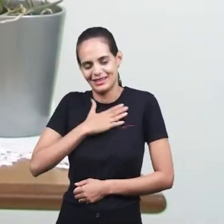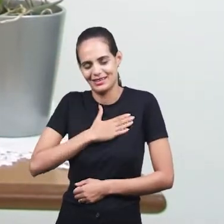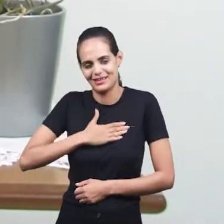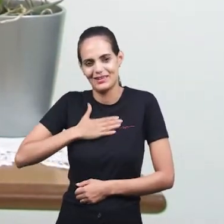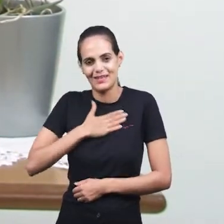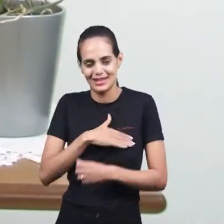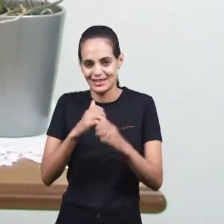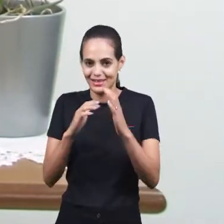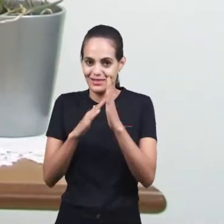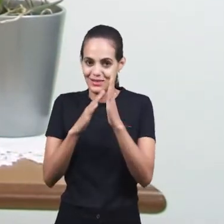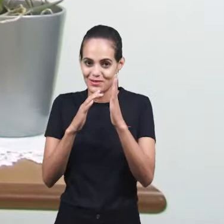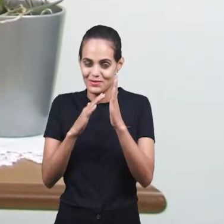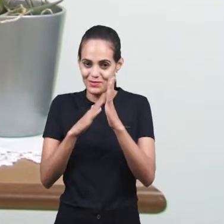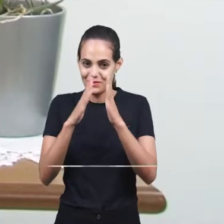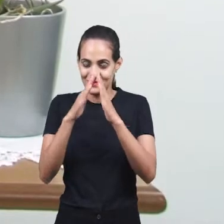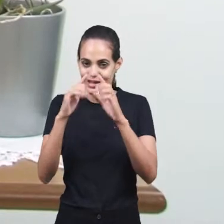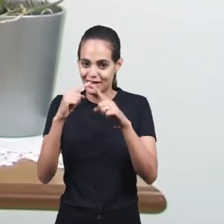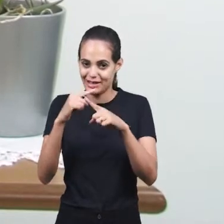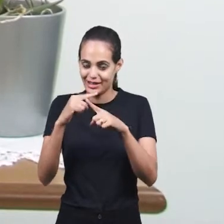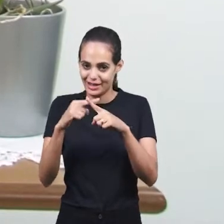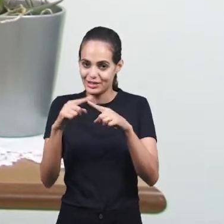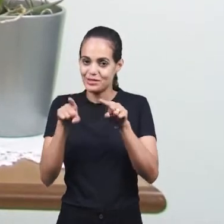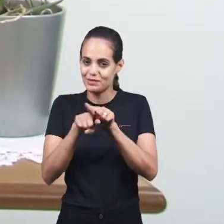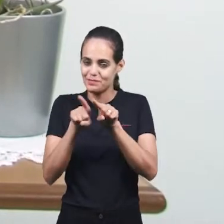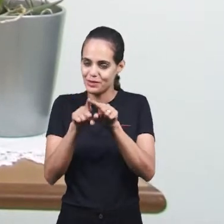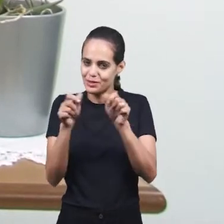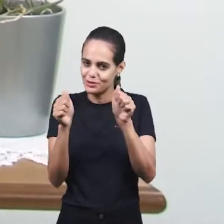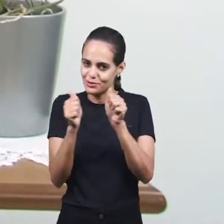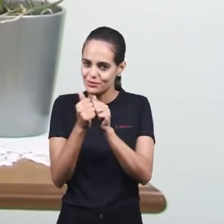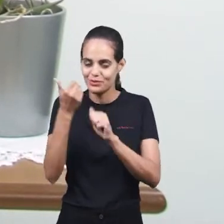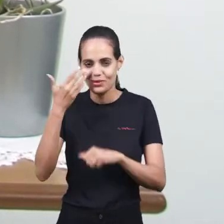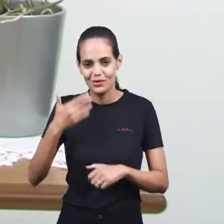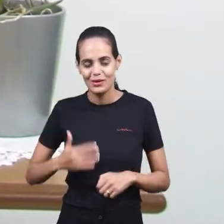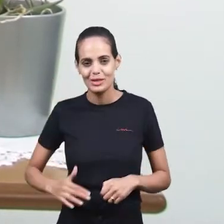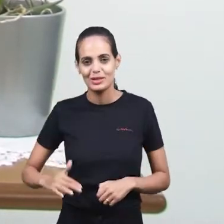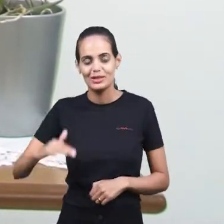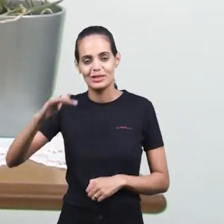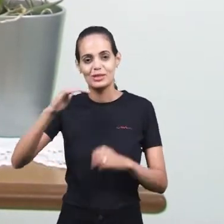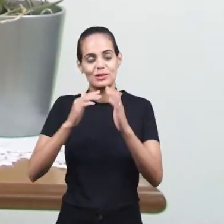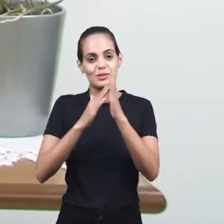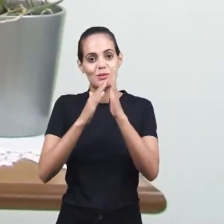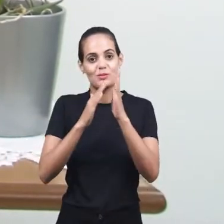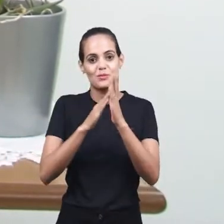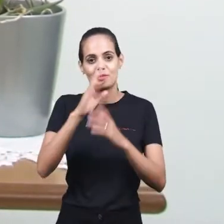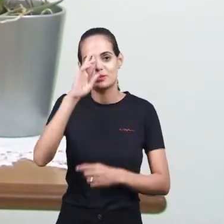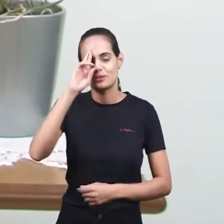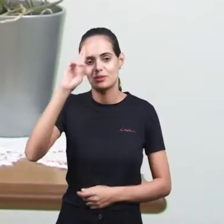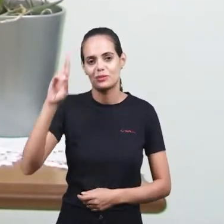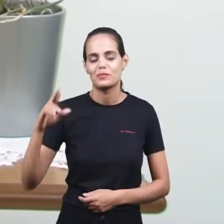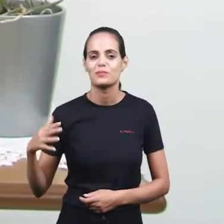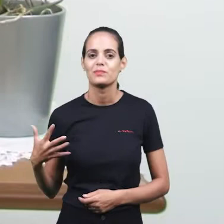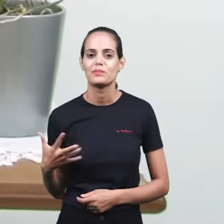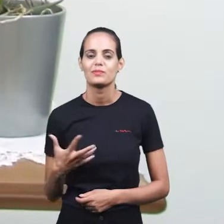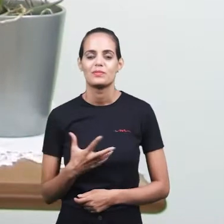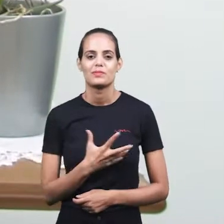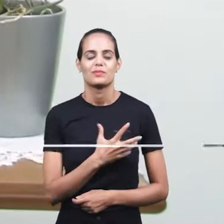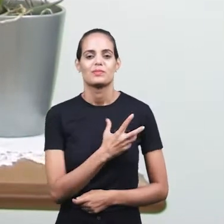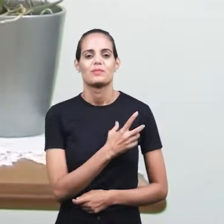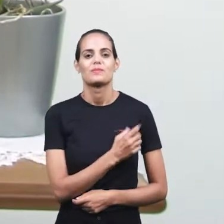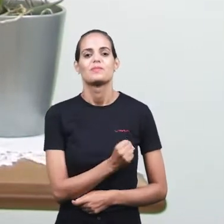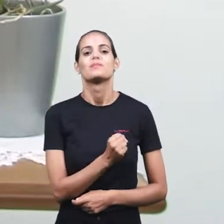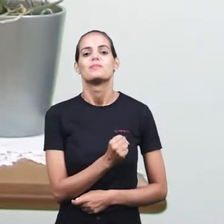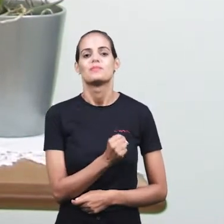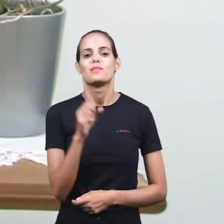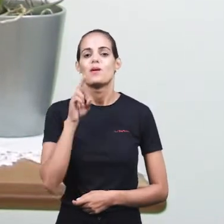споем псалом вместе с нашими детьми и подростками. И церковь может петь вместе с нашими детьми.